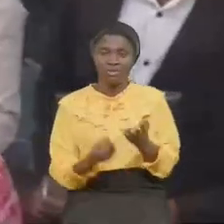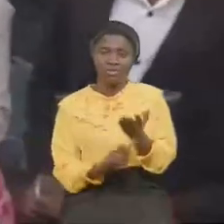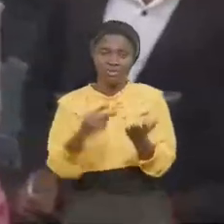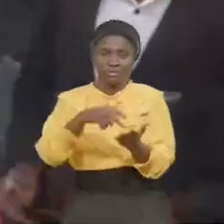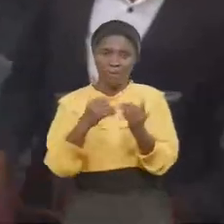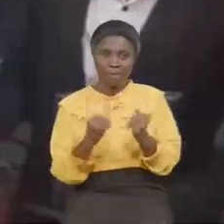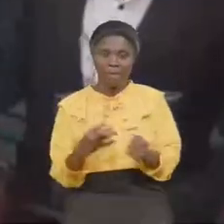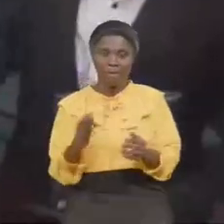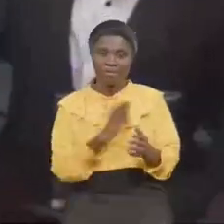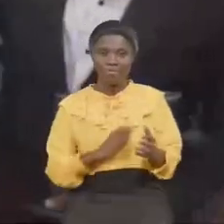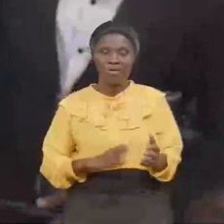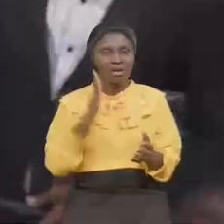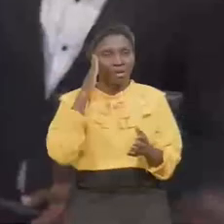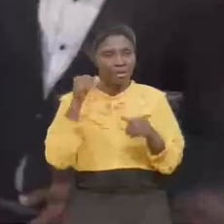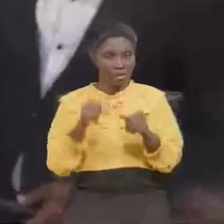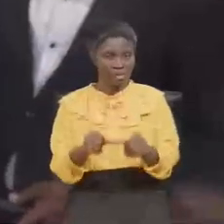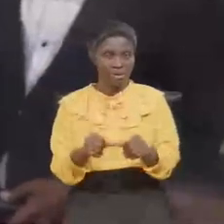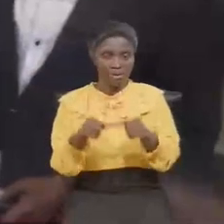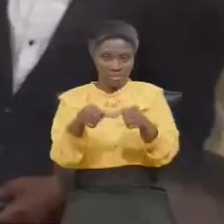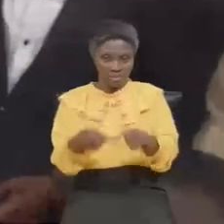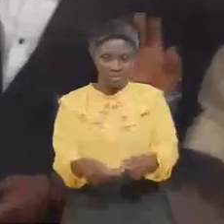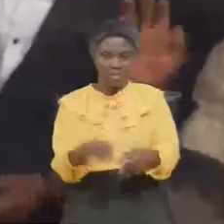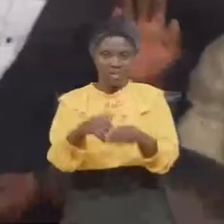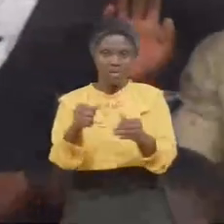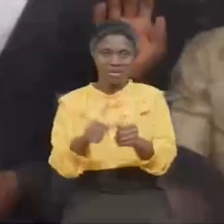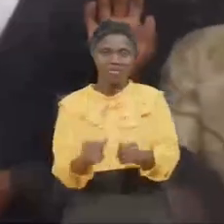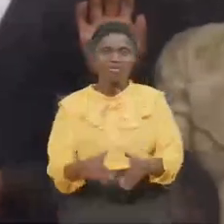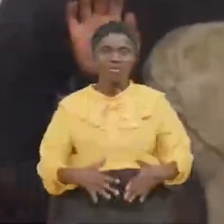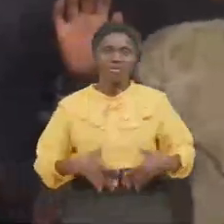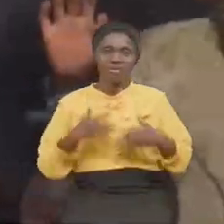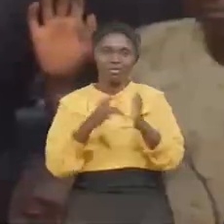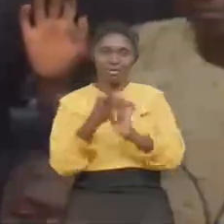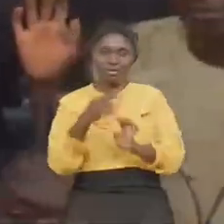va demeurer permanemment dans chaque vie au nom de Jésus.